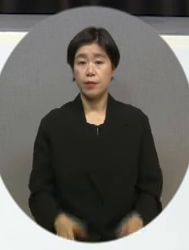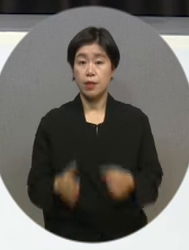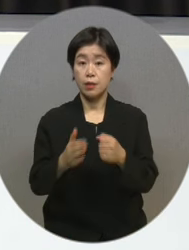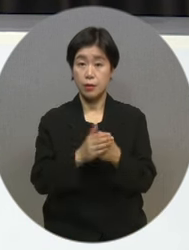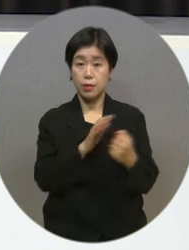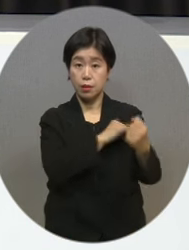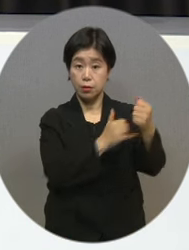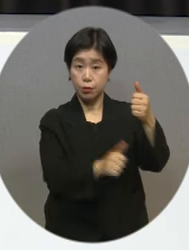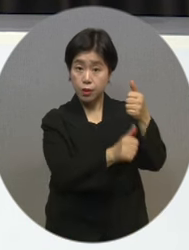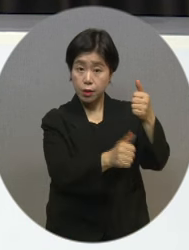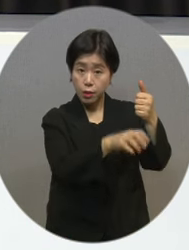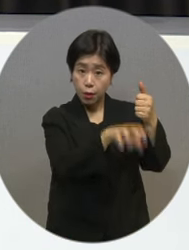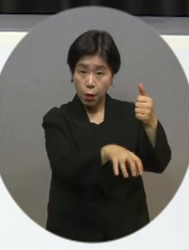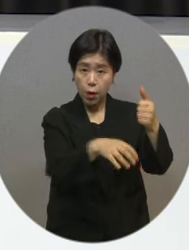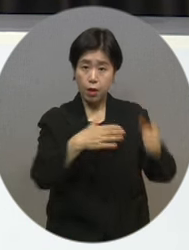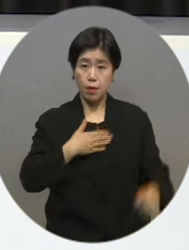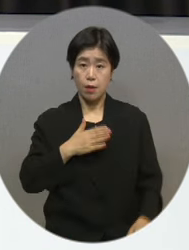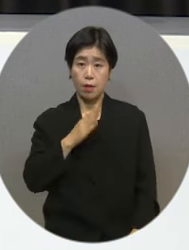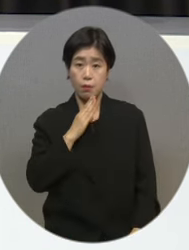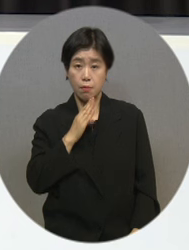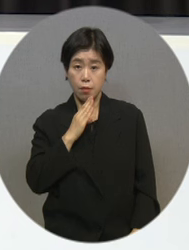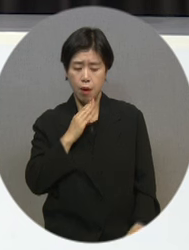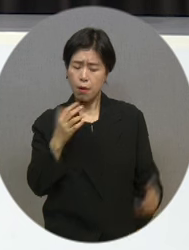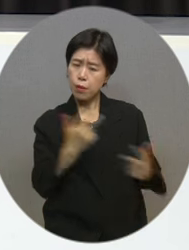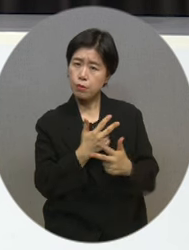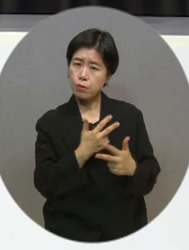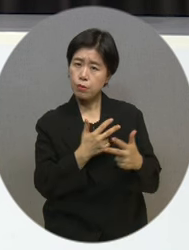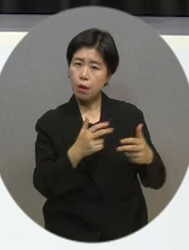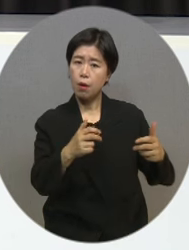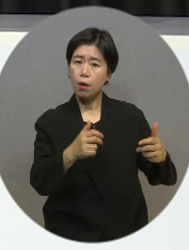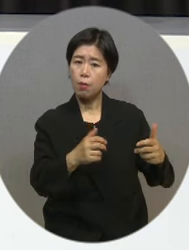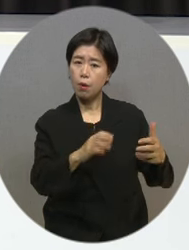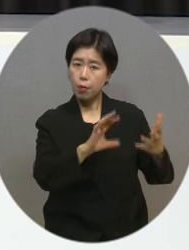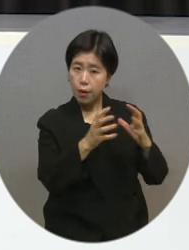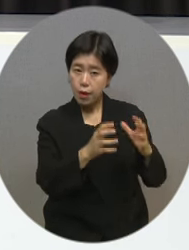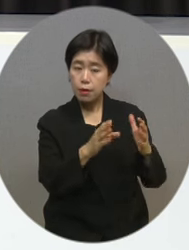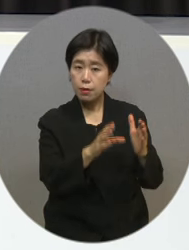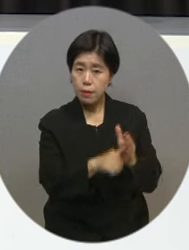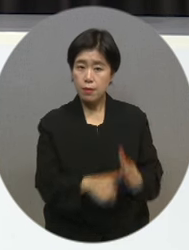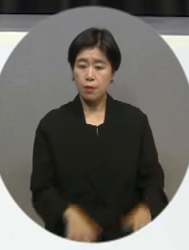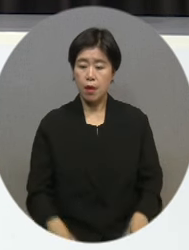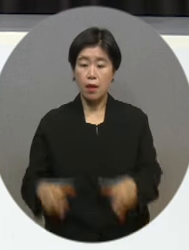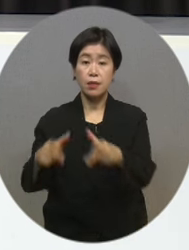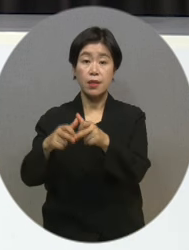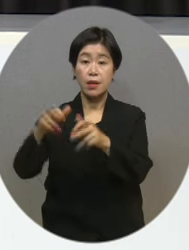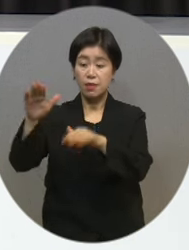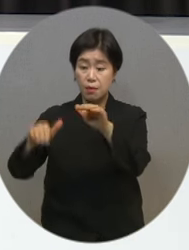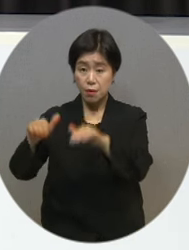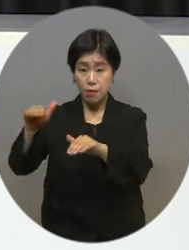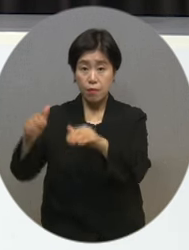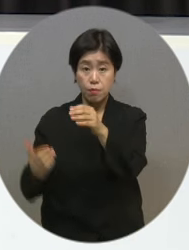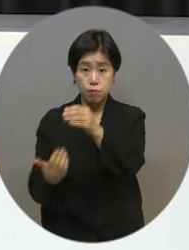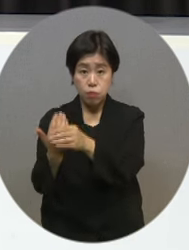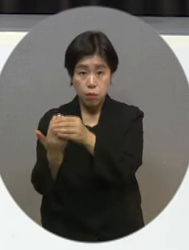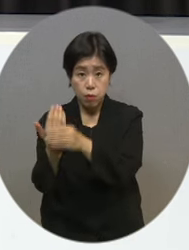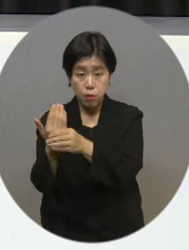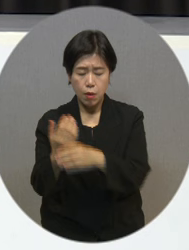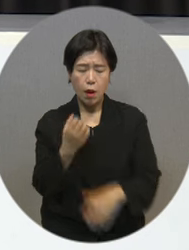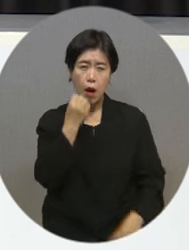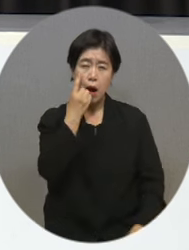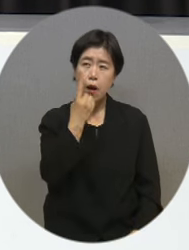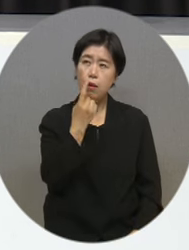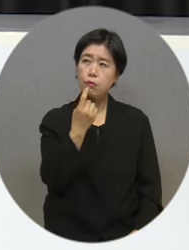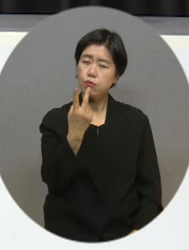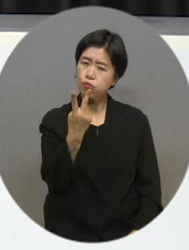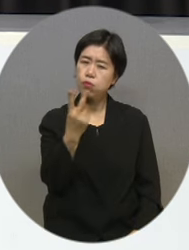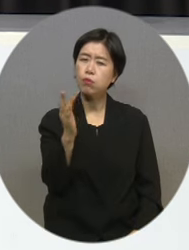인권위에서 많은 정말 매주 인권위 회의를 열었는데 장애인 차별 사건이 그한 달에 두